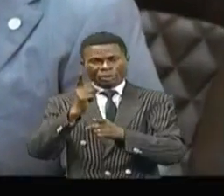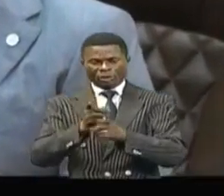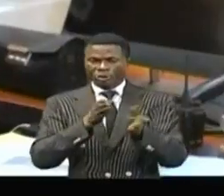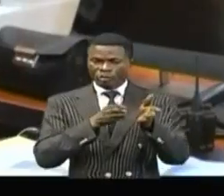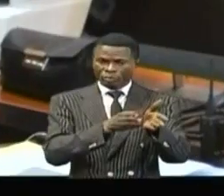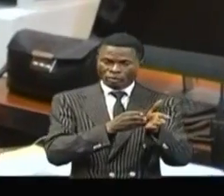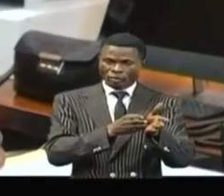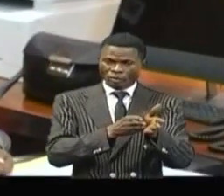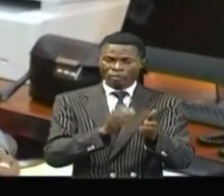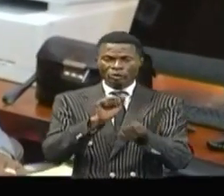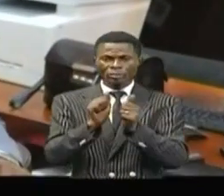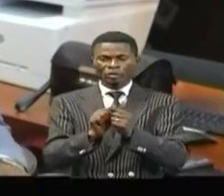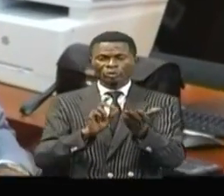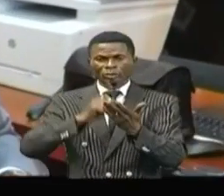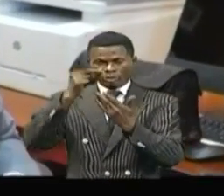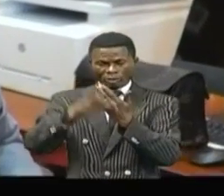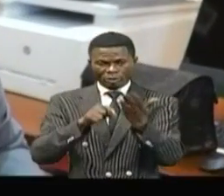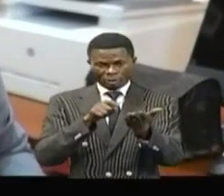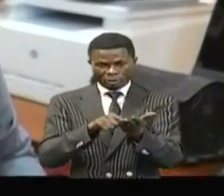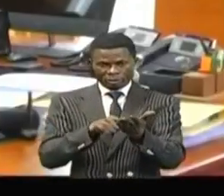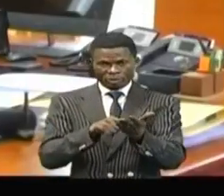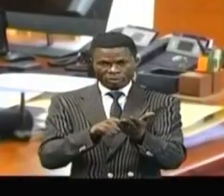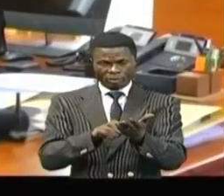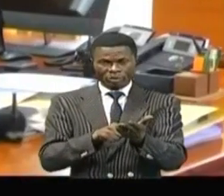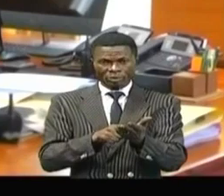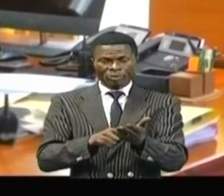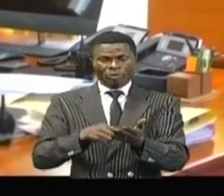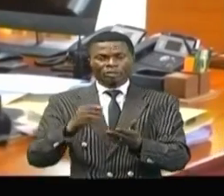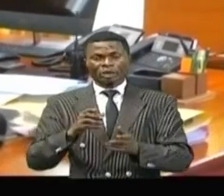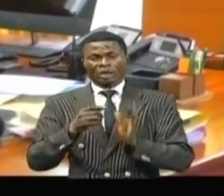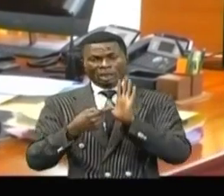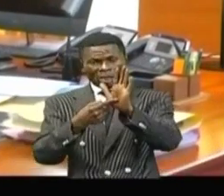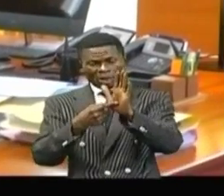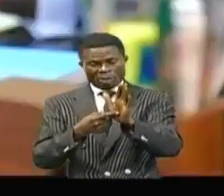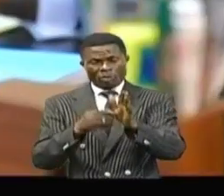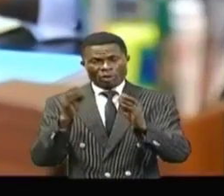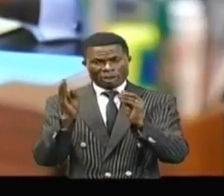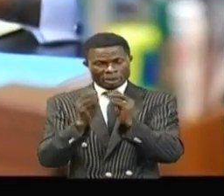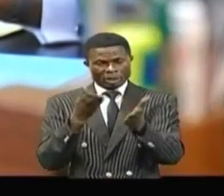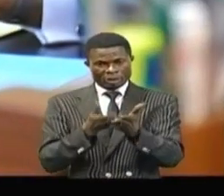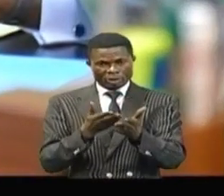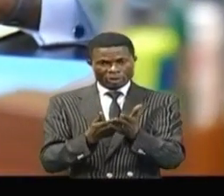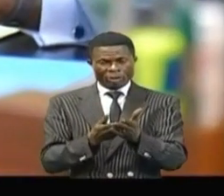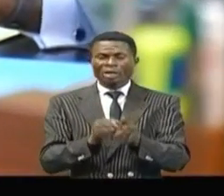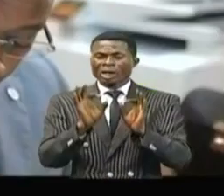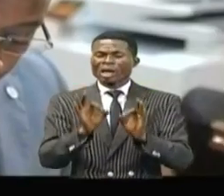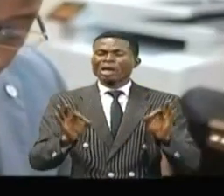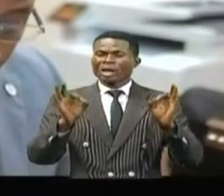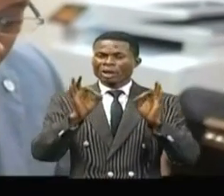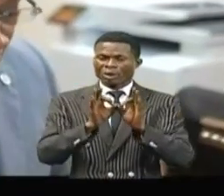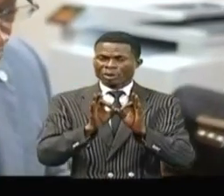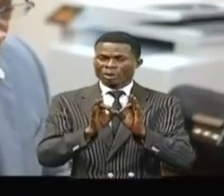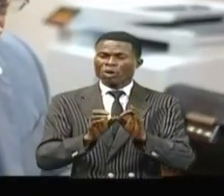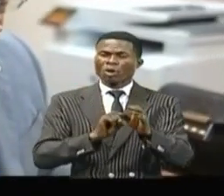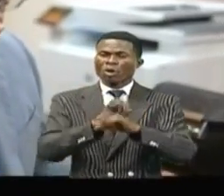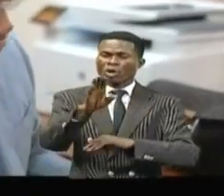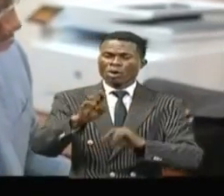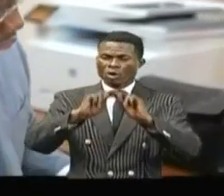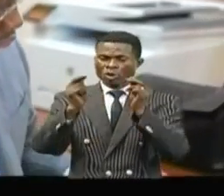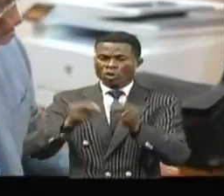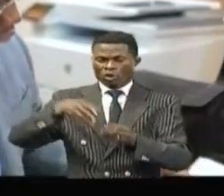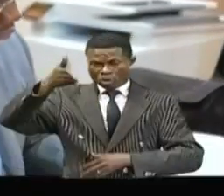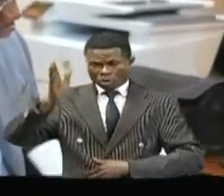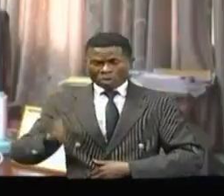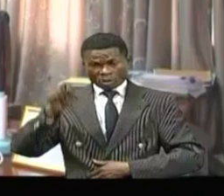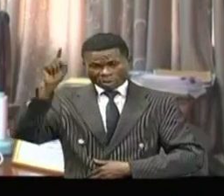dans l'implémentation de ce projet. Ici est dégagée à cet effet la nécessité de diligenter une mission d'experts sur